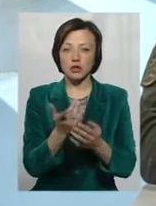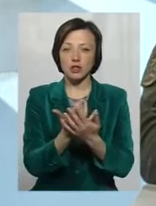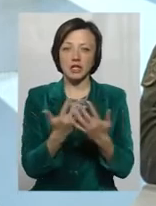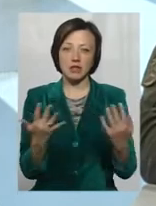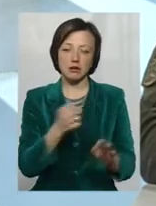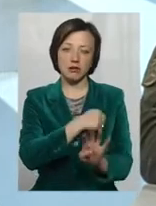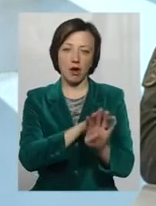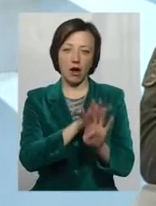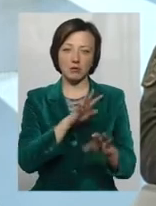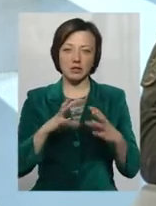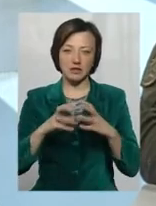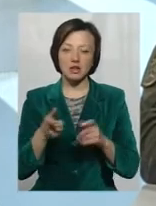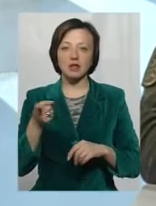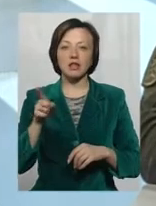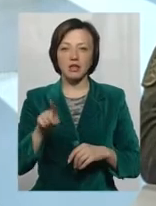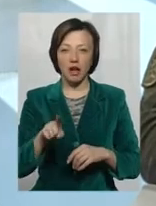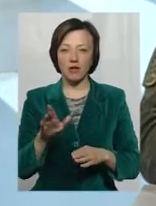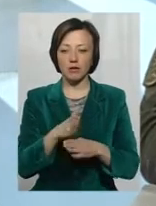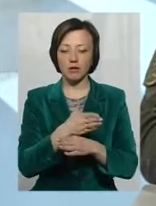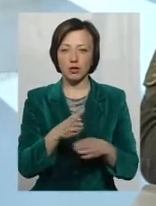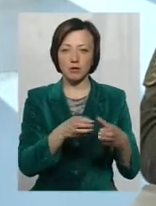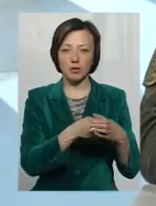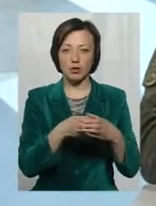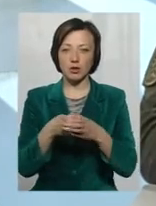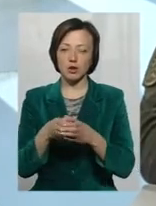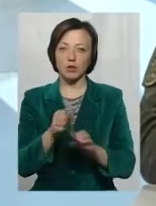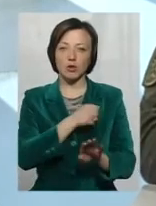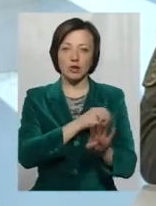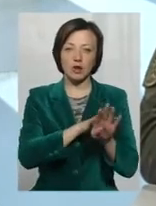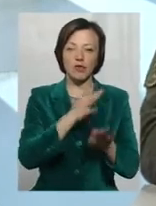світу. Навіть між тими самими підрозділами Збройних сил України,